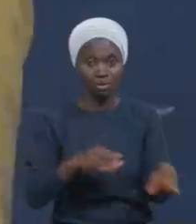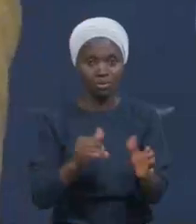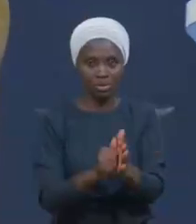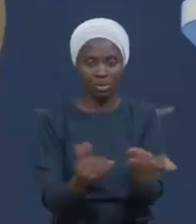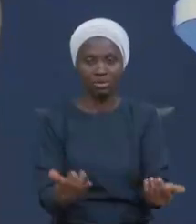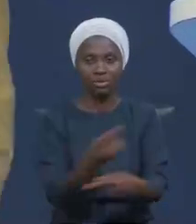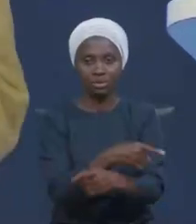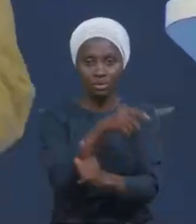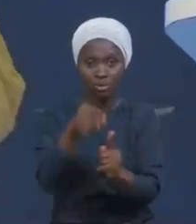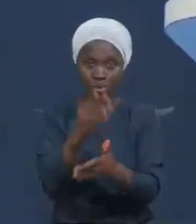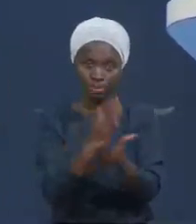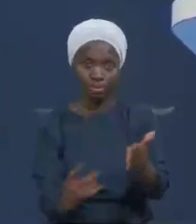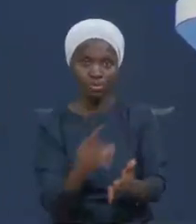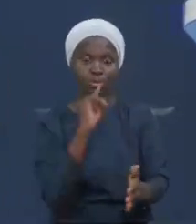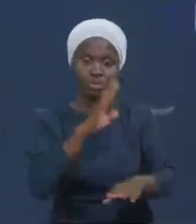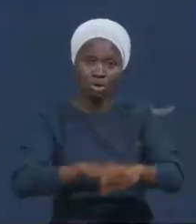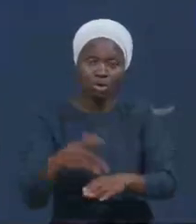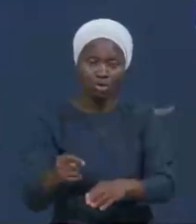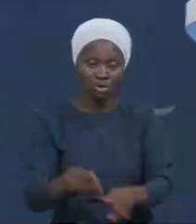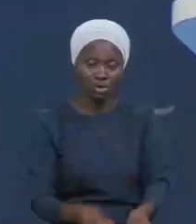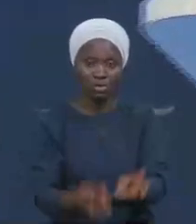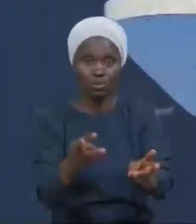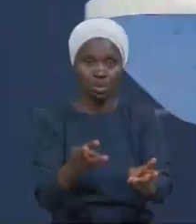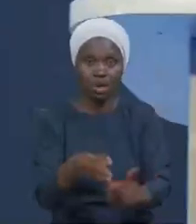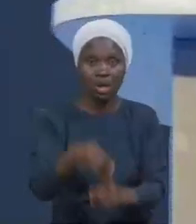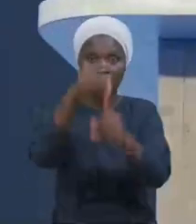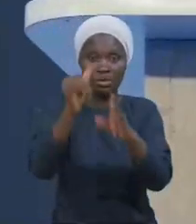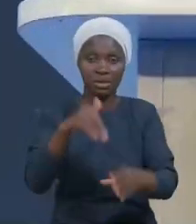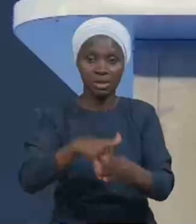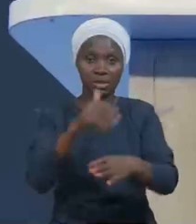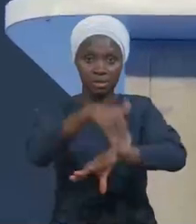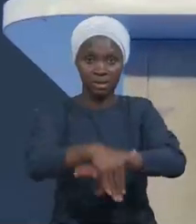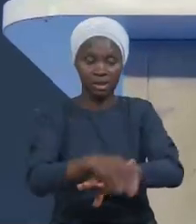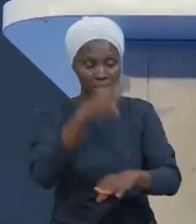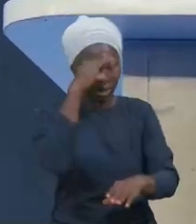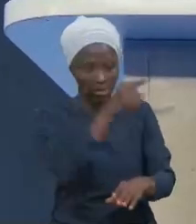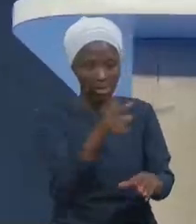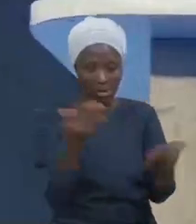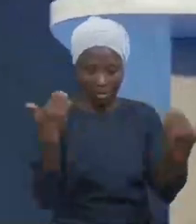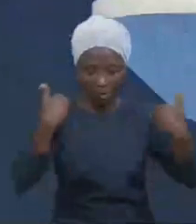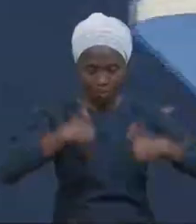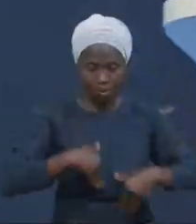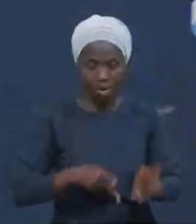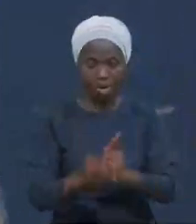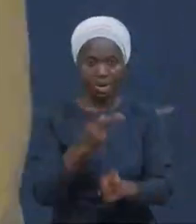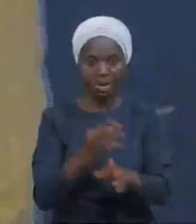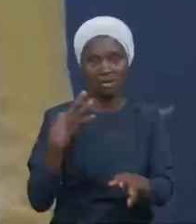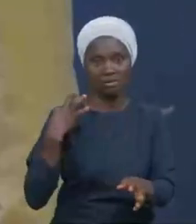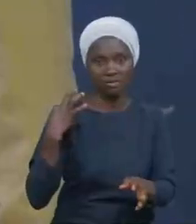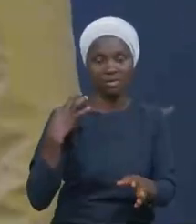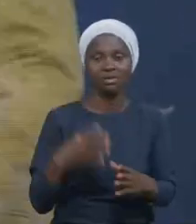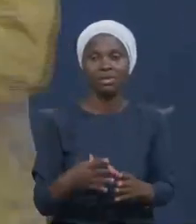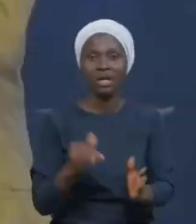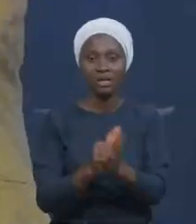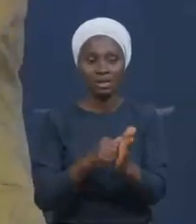particulier dans la nuit, il porte un type d'habit pour que lorsqu'un véhicule vient